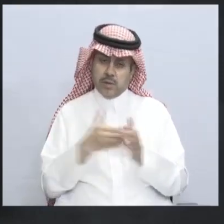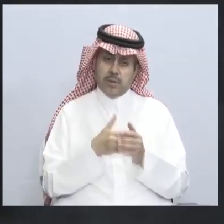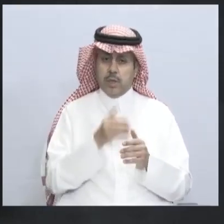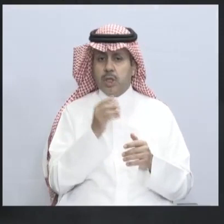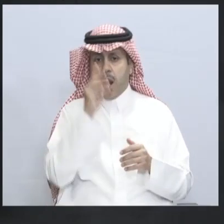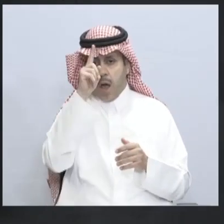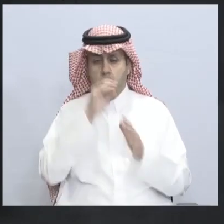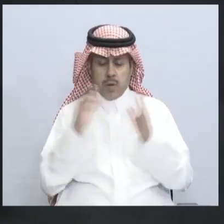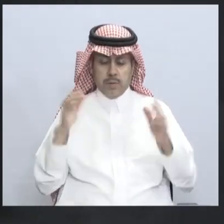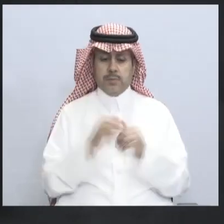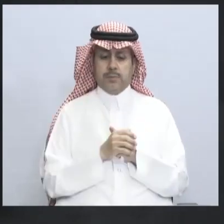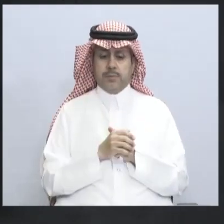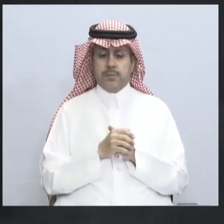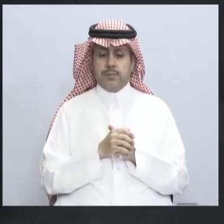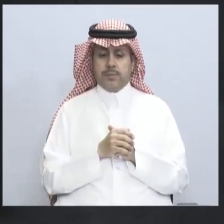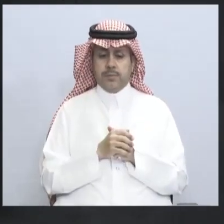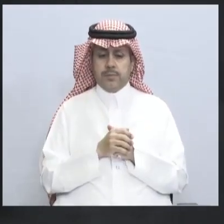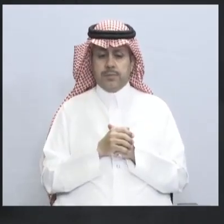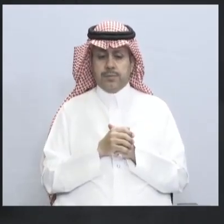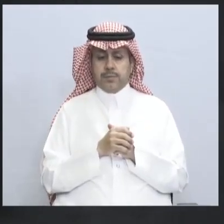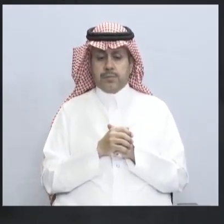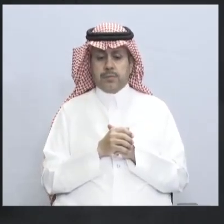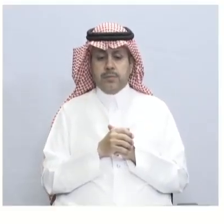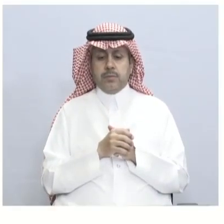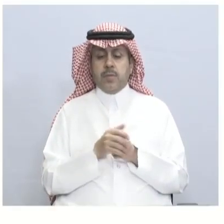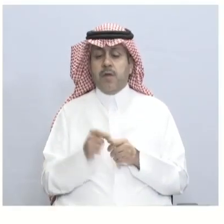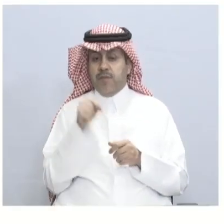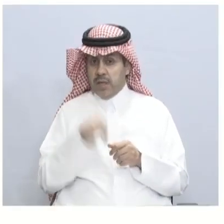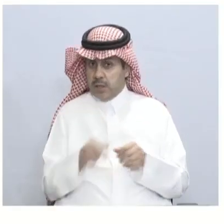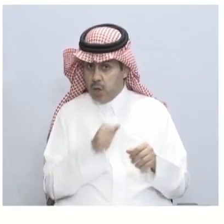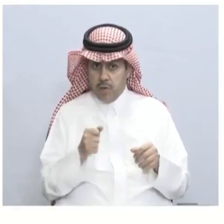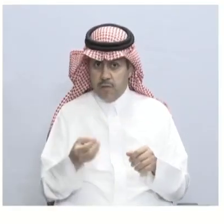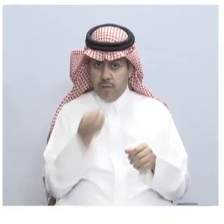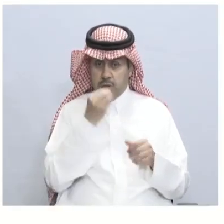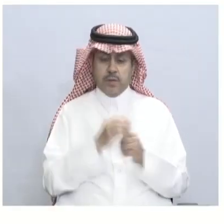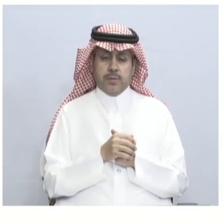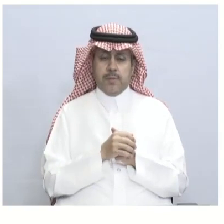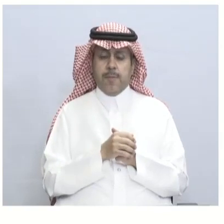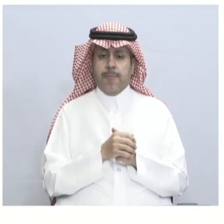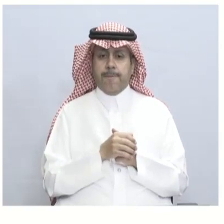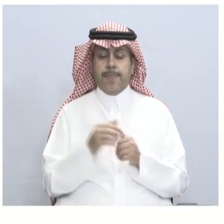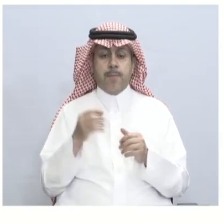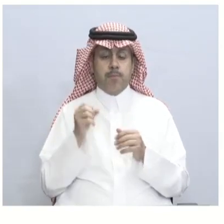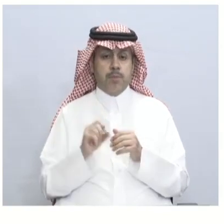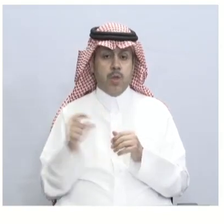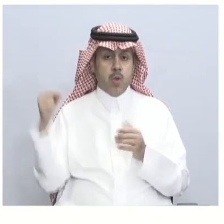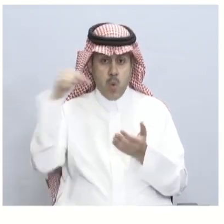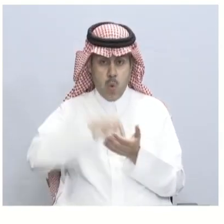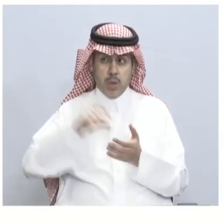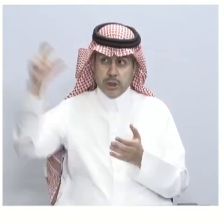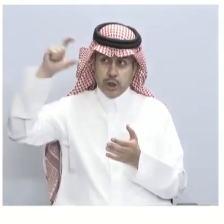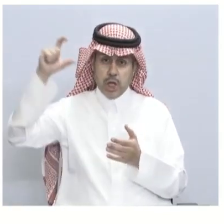التكبير في عيد الفطر من ثبوت دخول شهر شوال حتى صلاه العيد